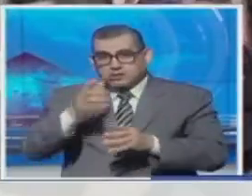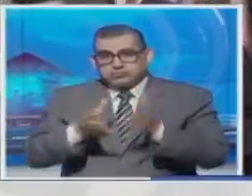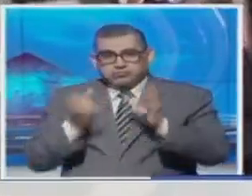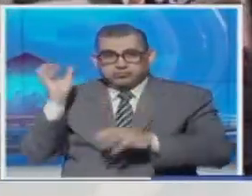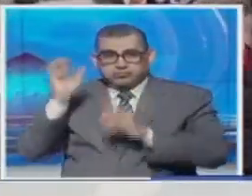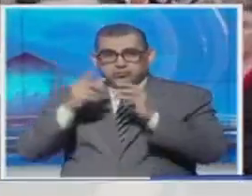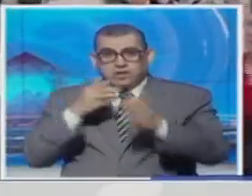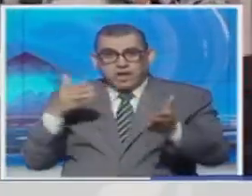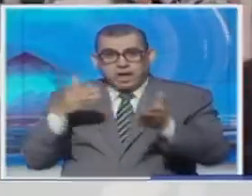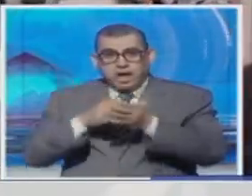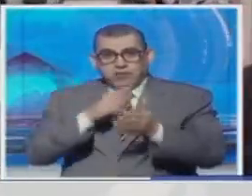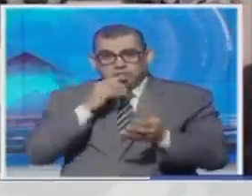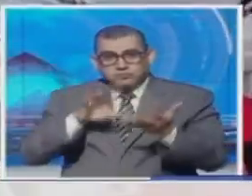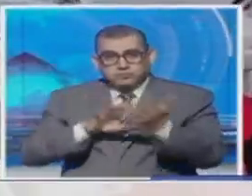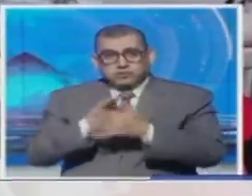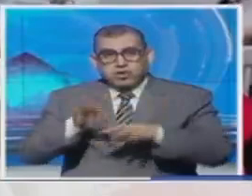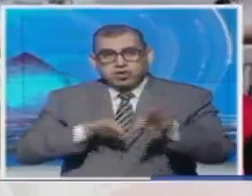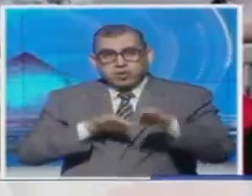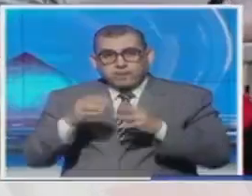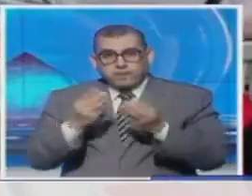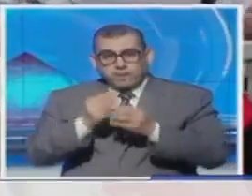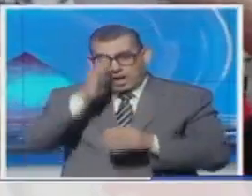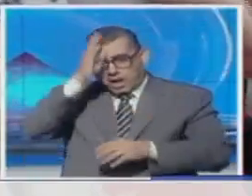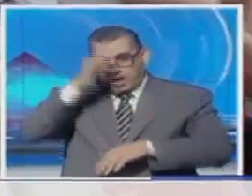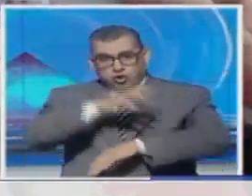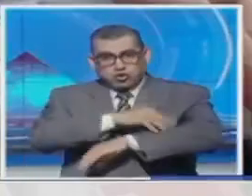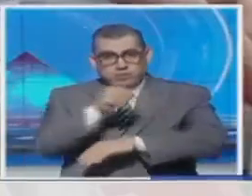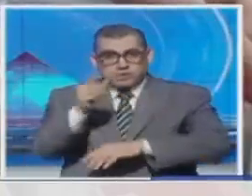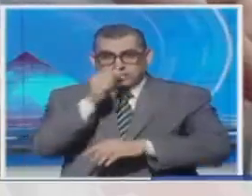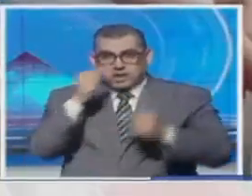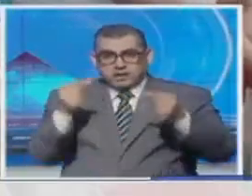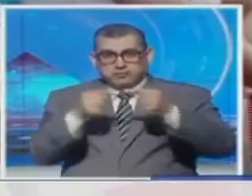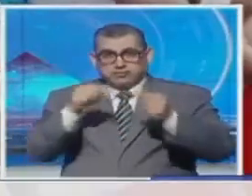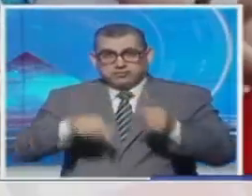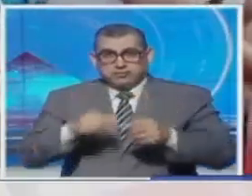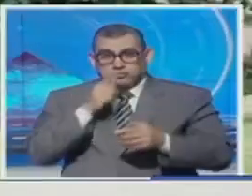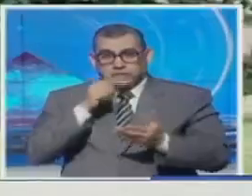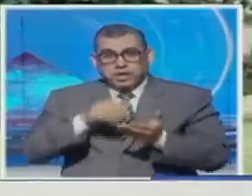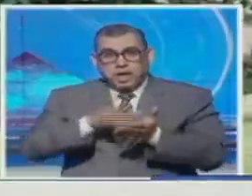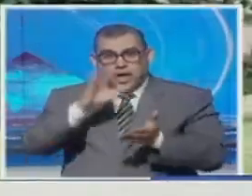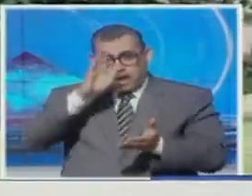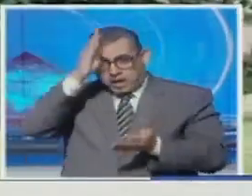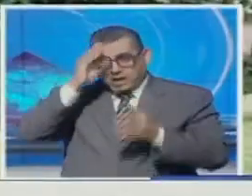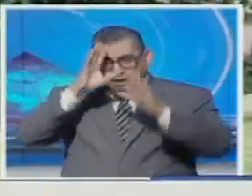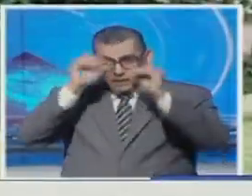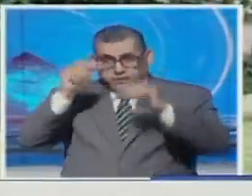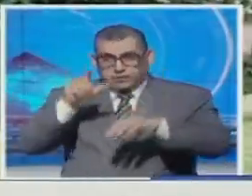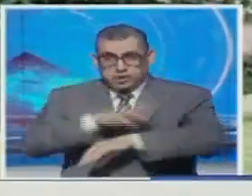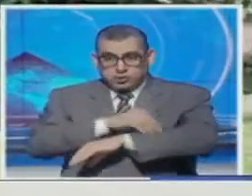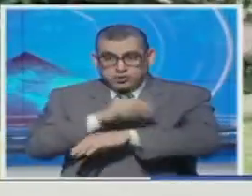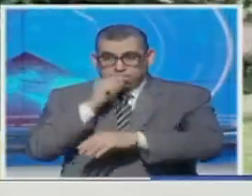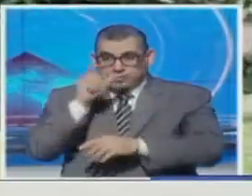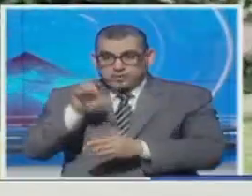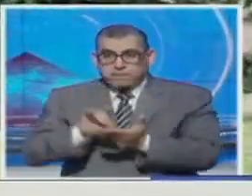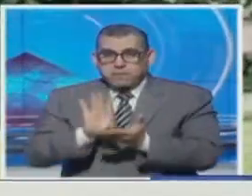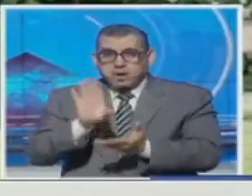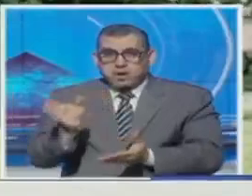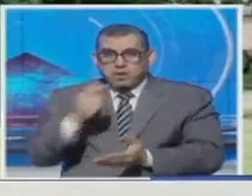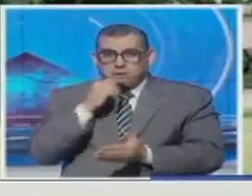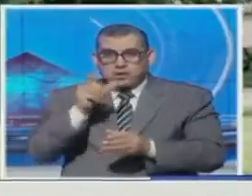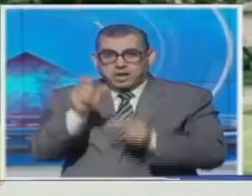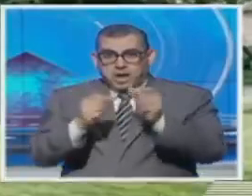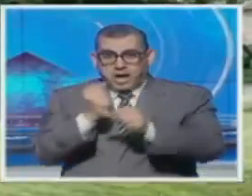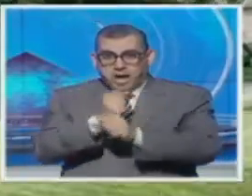ما أثار أزمة دبلوماسية بين بغداد وستوكهولم، حيث طرد العراق السفيرة السويدية وسحب